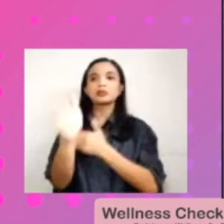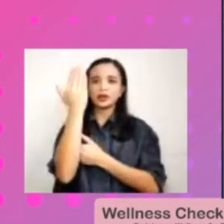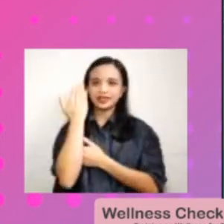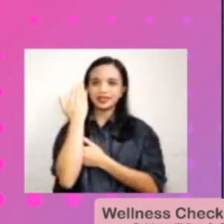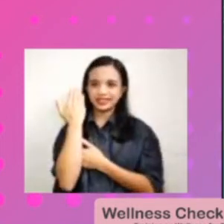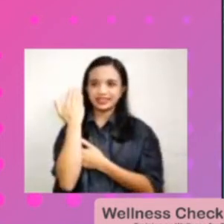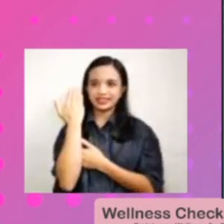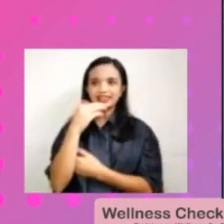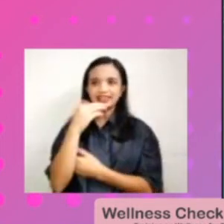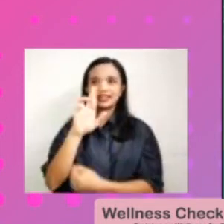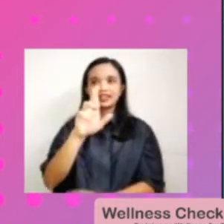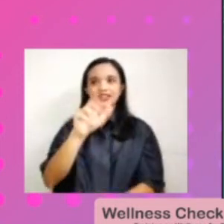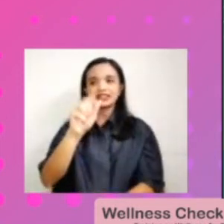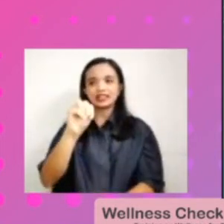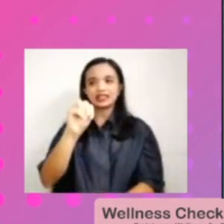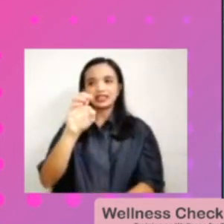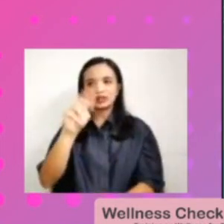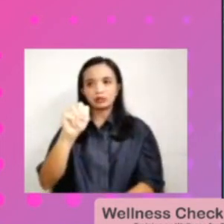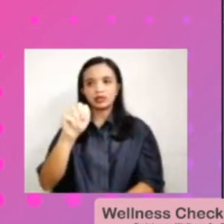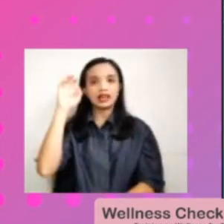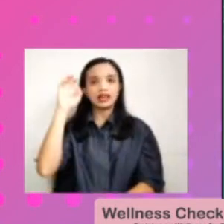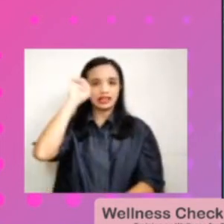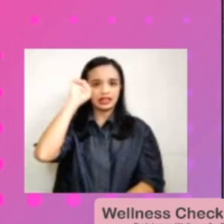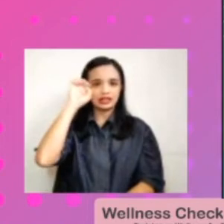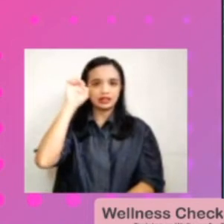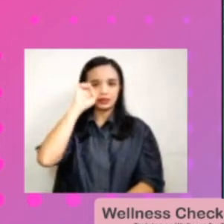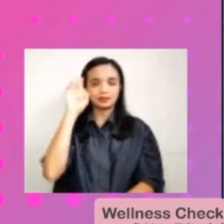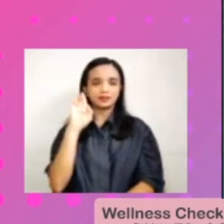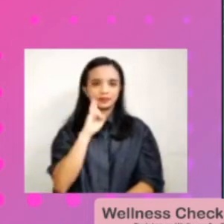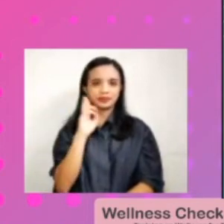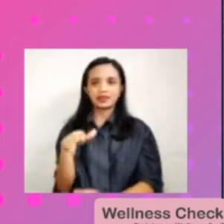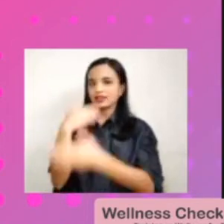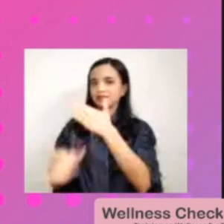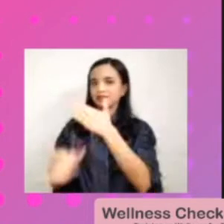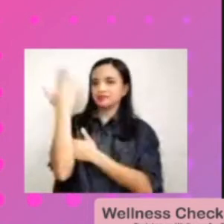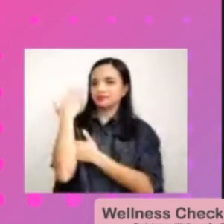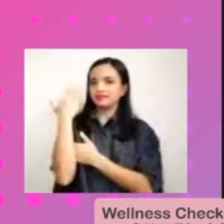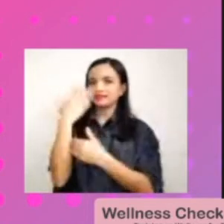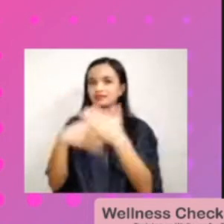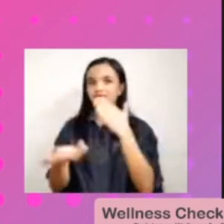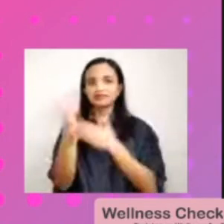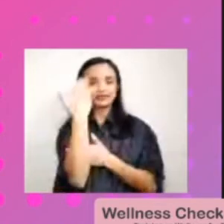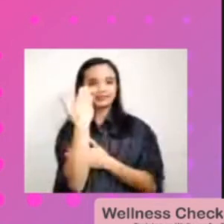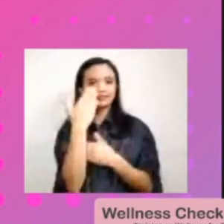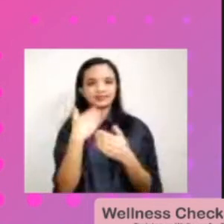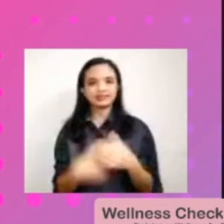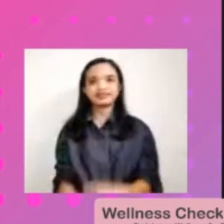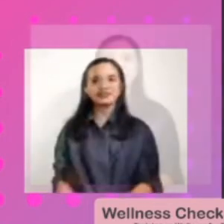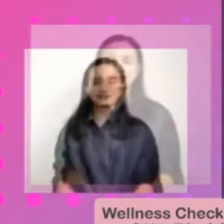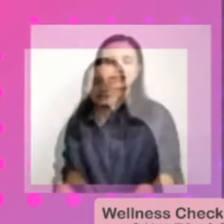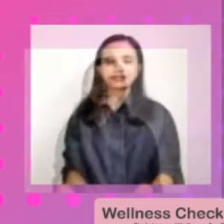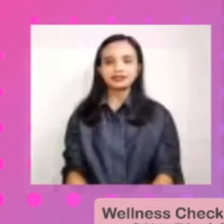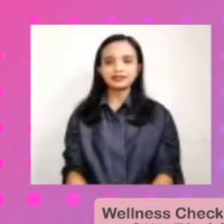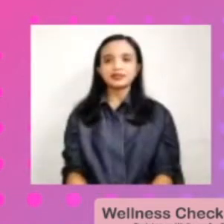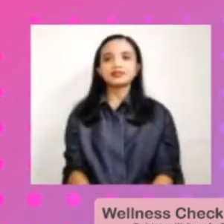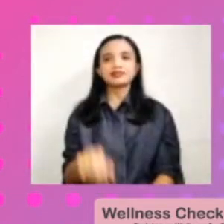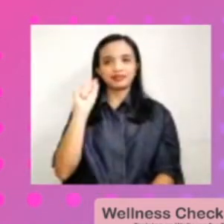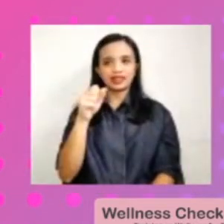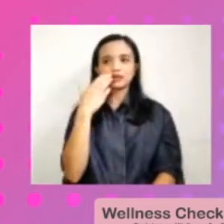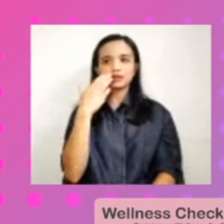Sir Enzo Bonoa, ang founders po ng Exercise Manila, and of course ang ating friend psychologist, Professor Yang